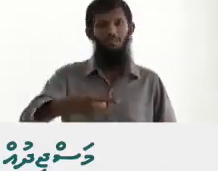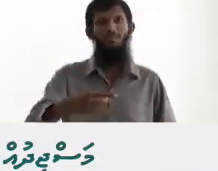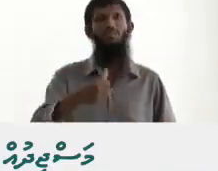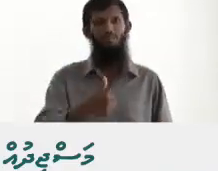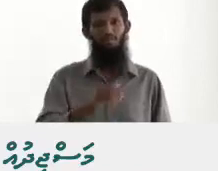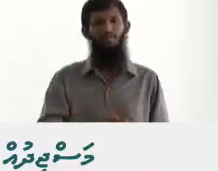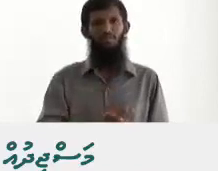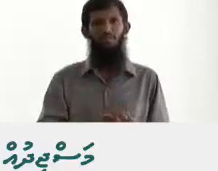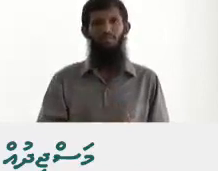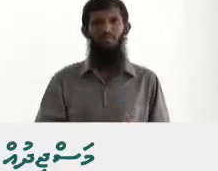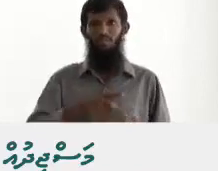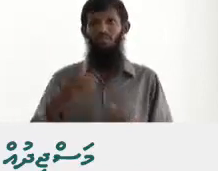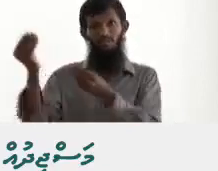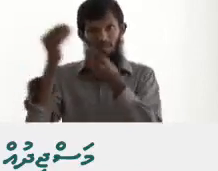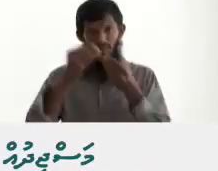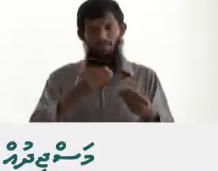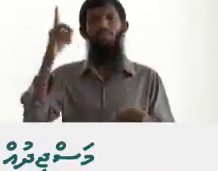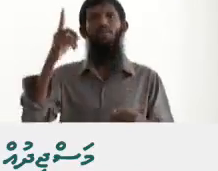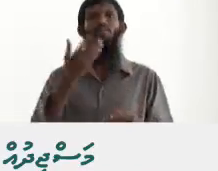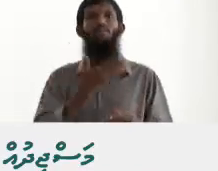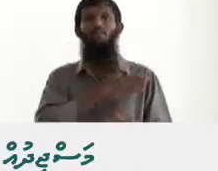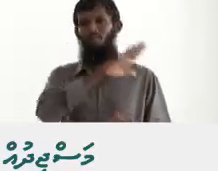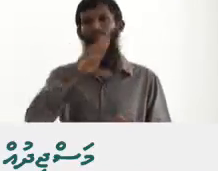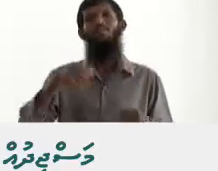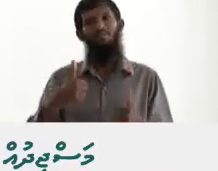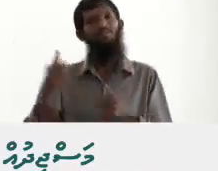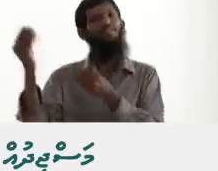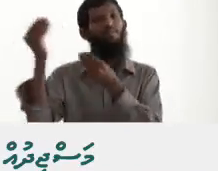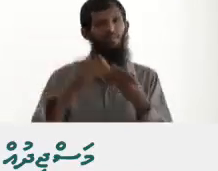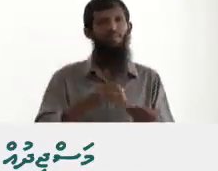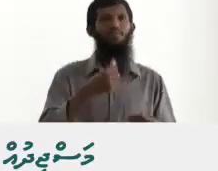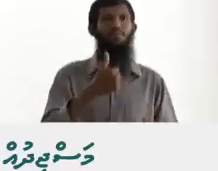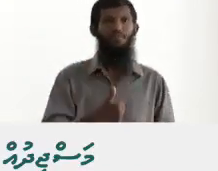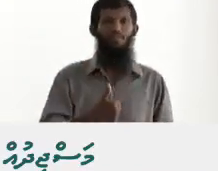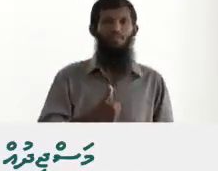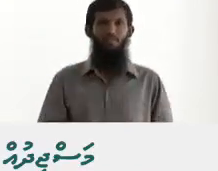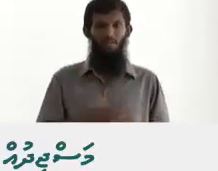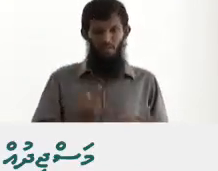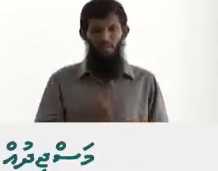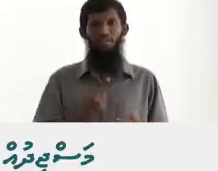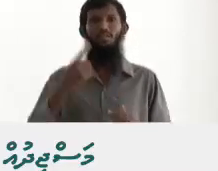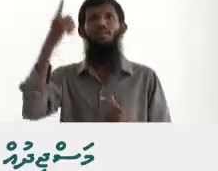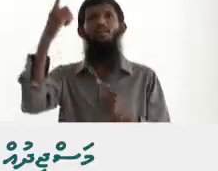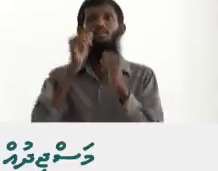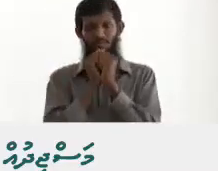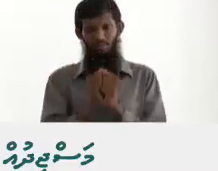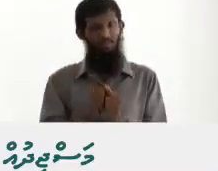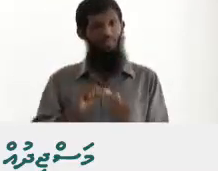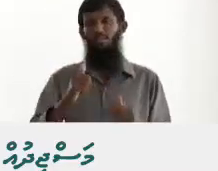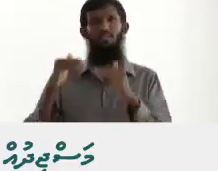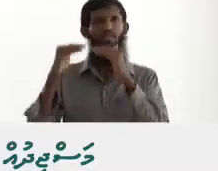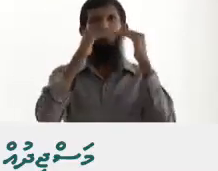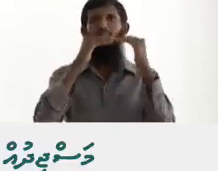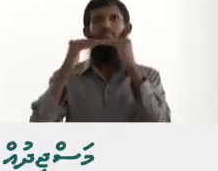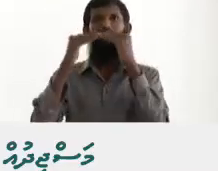devwuntake allah fiwa hakwagen alukome bebe hen ilaha kunwa kamasha ekalaange kawanta kamasha